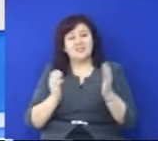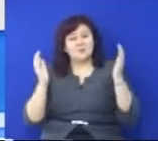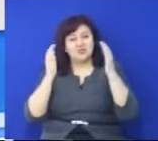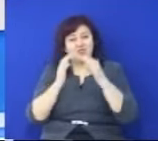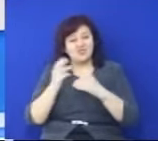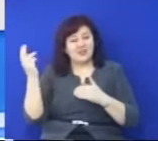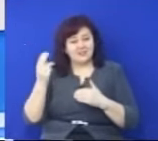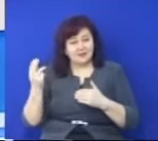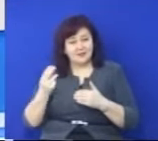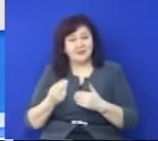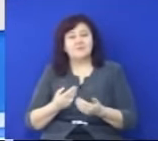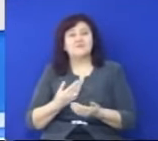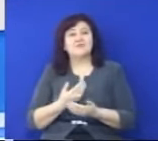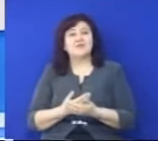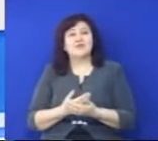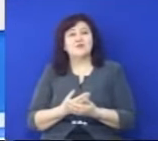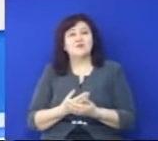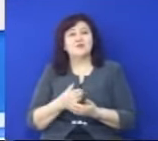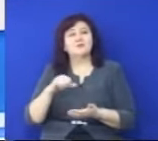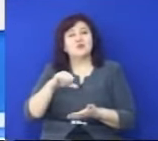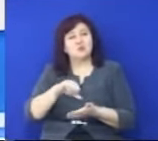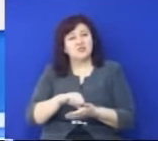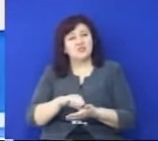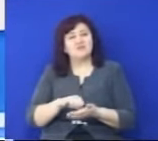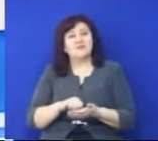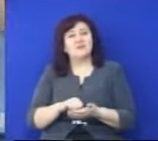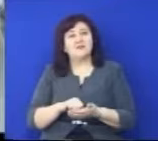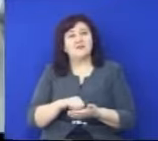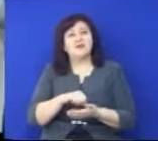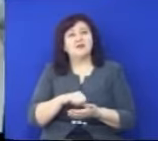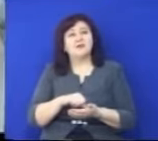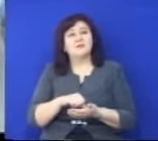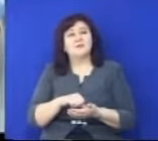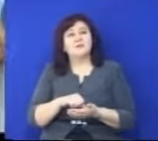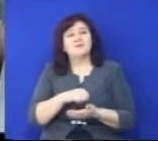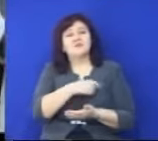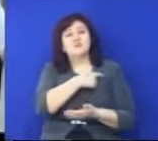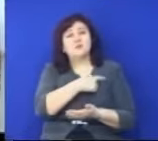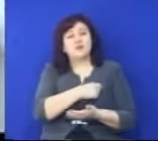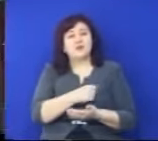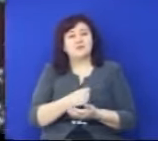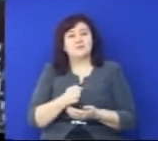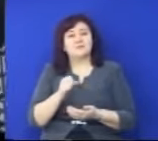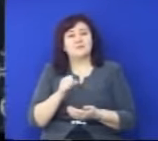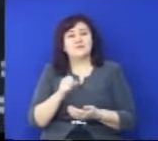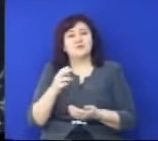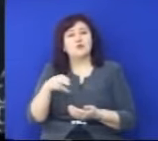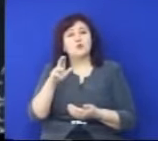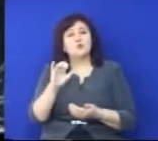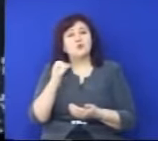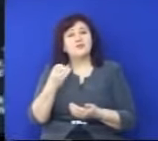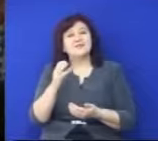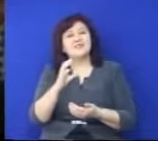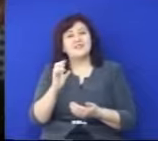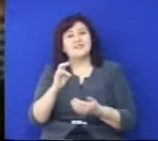Бақытжан Баяхметов, аудандық мәслихат депутаттары қатысты. Айгөздік Ардақ пен Алмагүл Дүйсеновтар бір